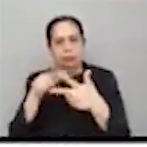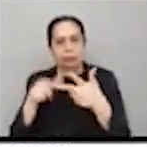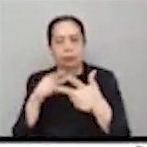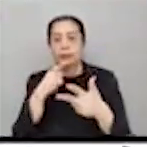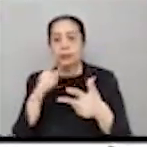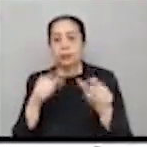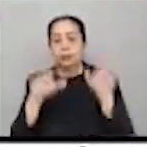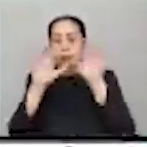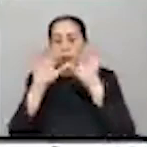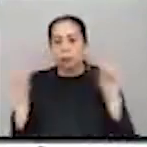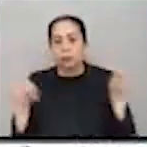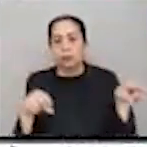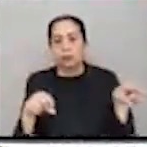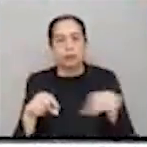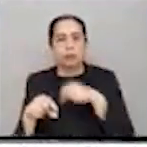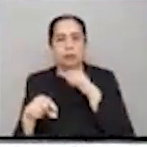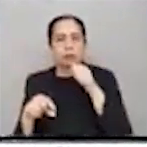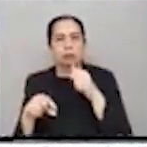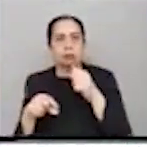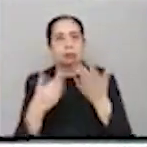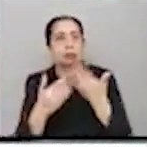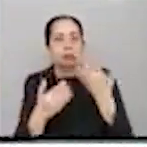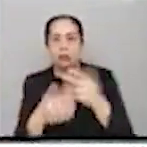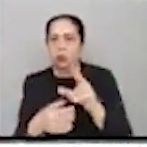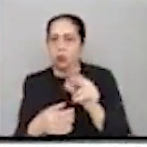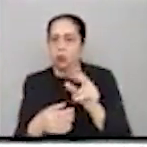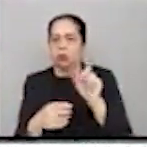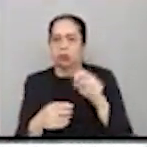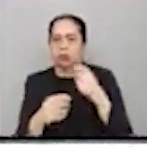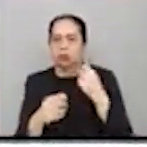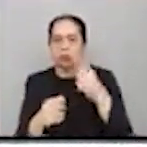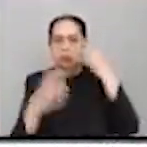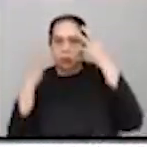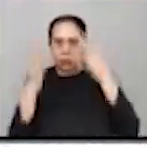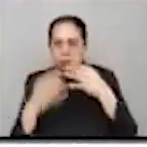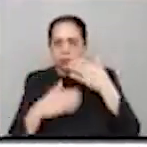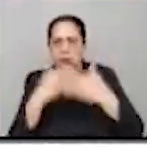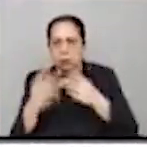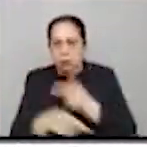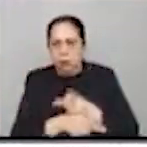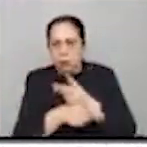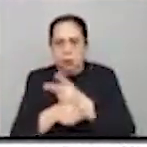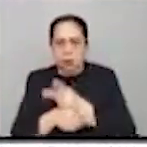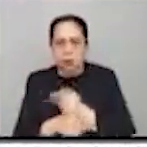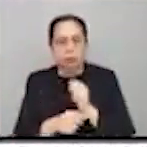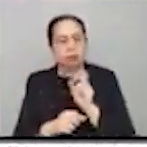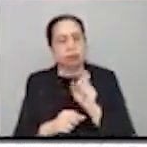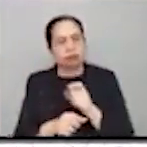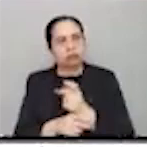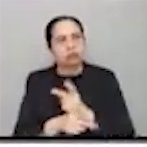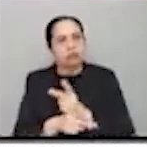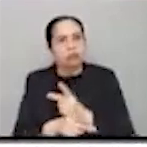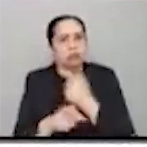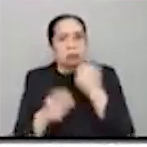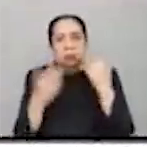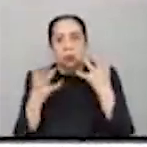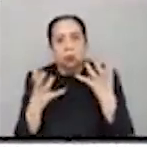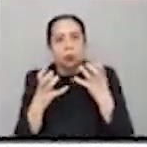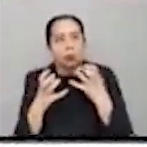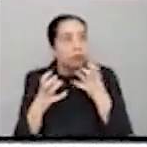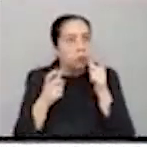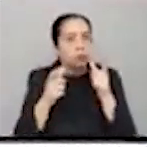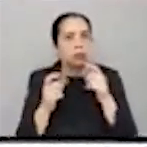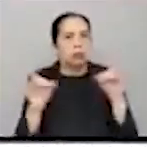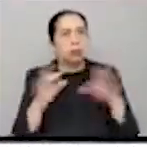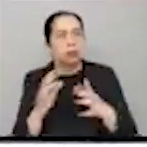Presidente, hindi basta-basta ang pagdedesisyon dito. We have to be careful also because we do not want to appear provocative.